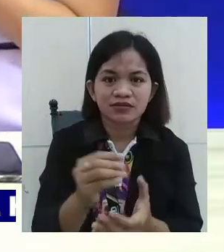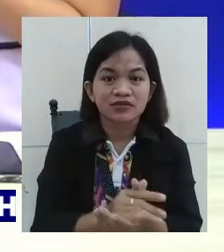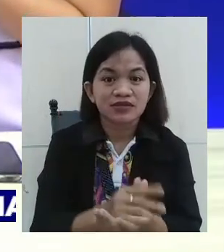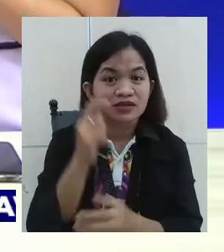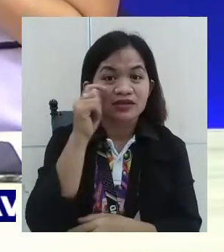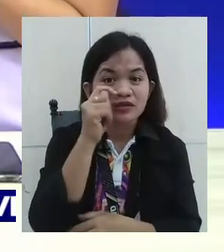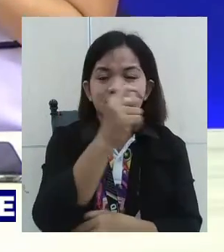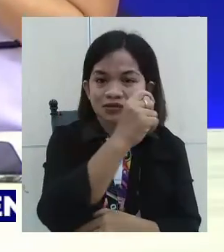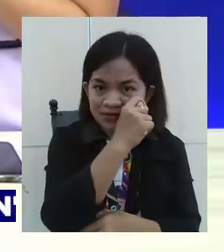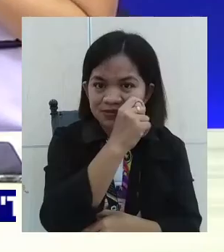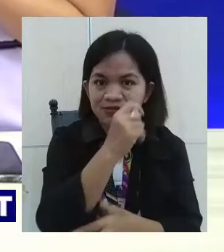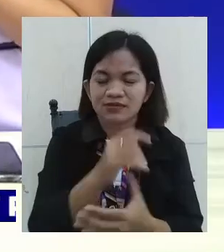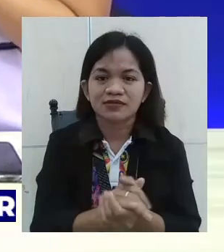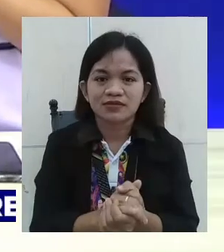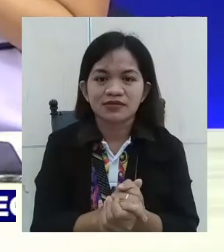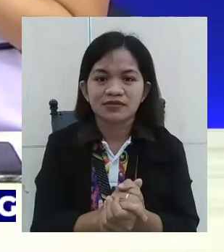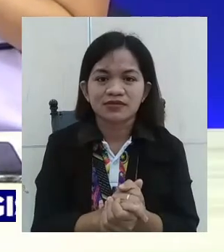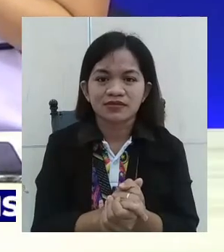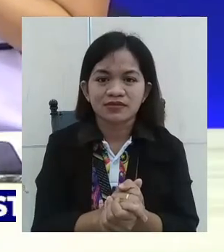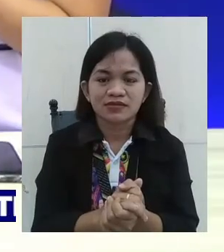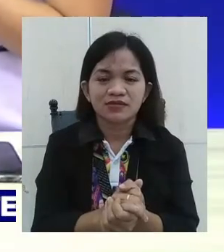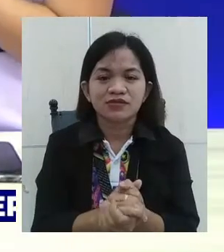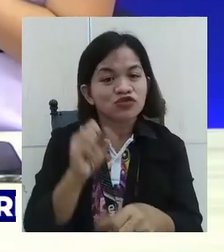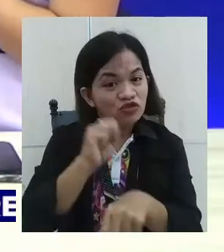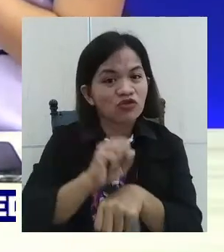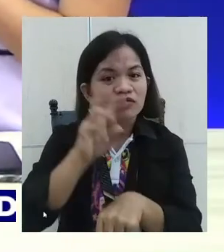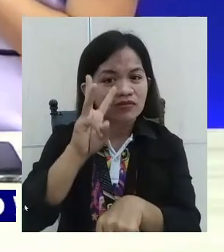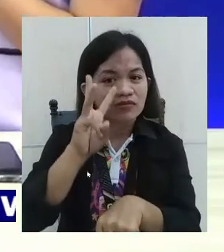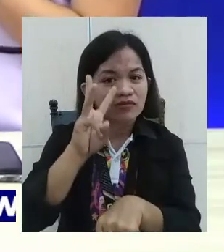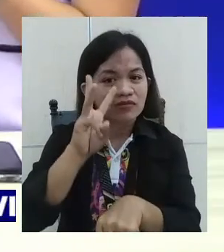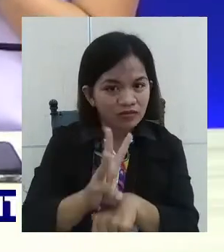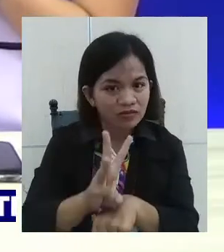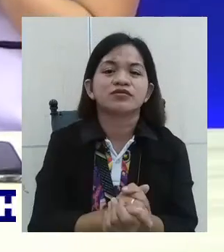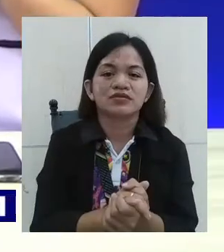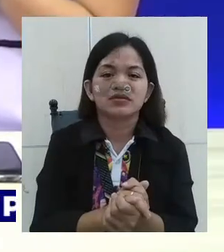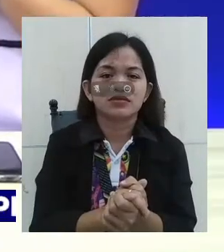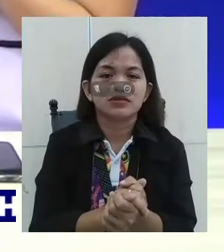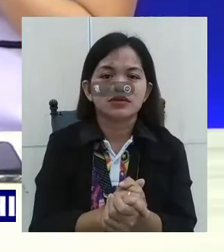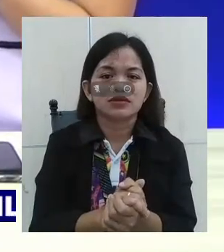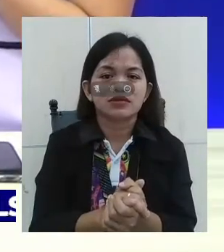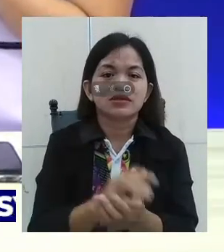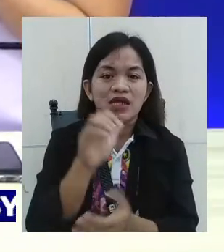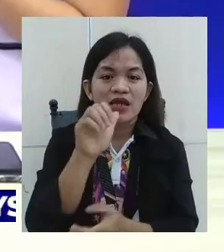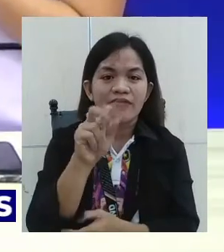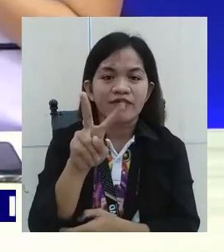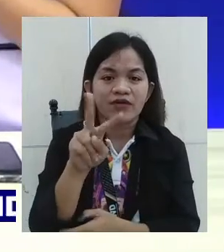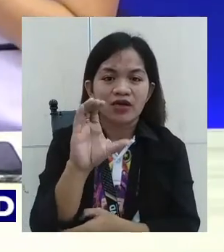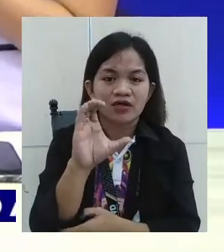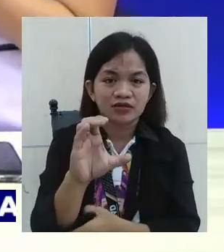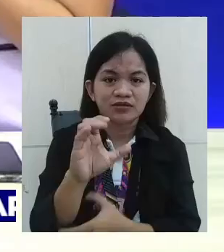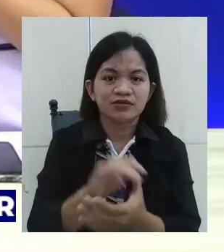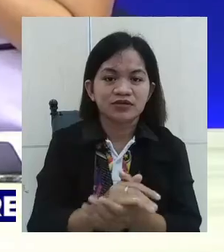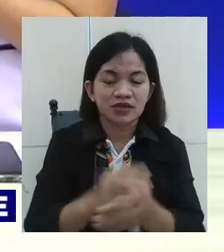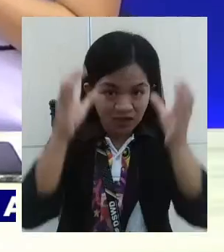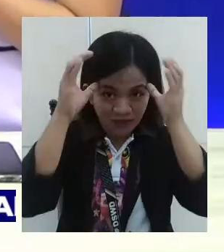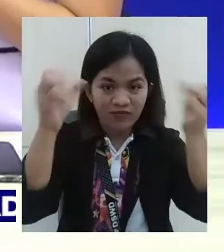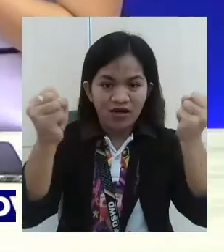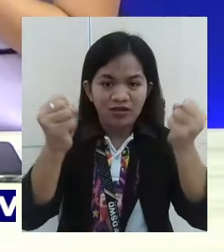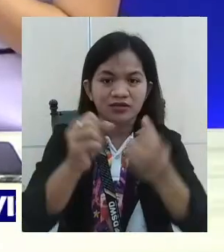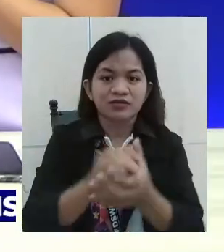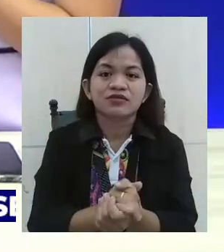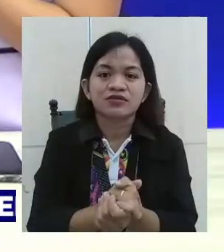Cahill, our Social Development Officer po ng AVRC, and of course yung President po ng ating